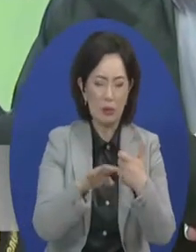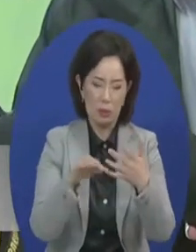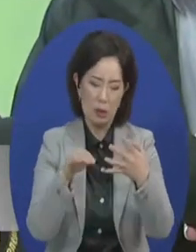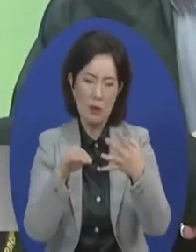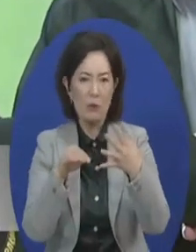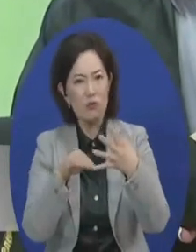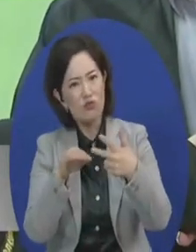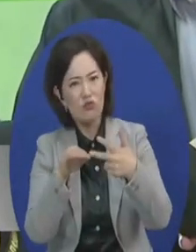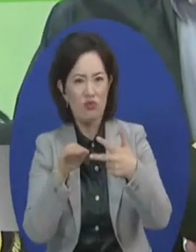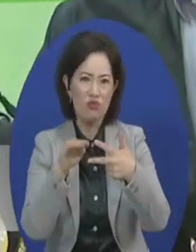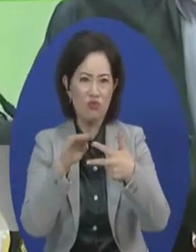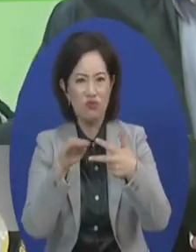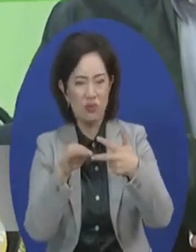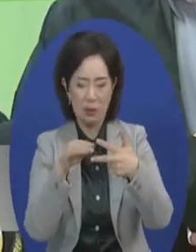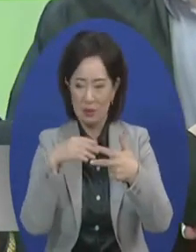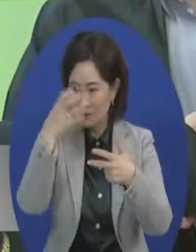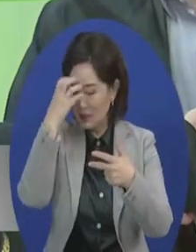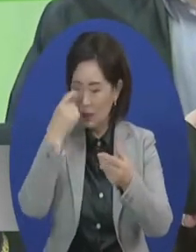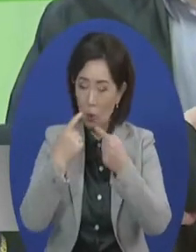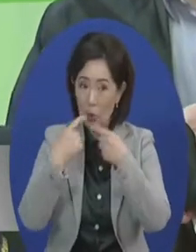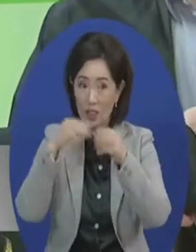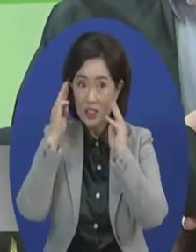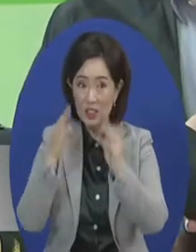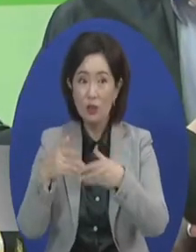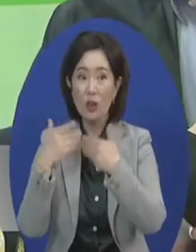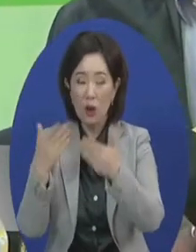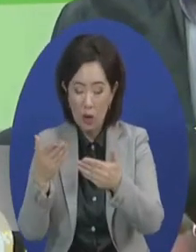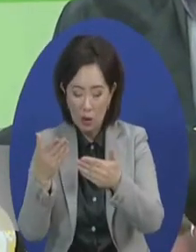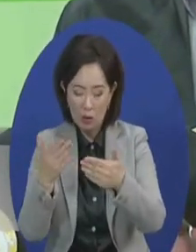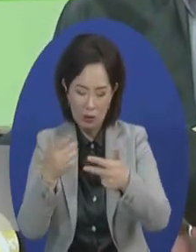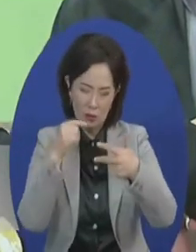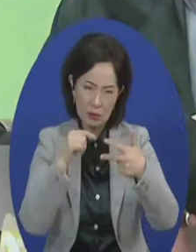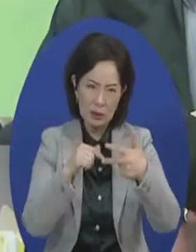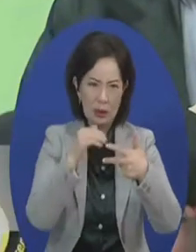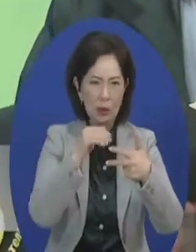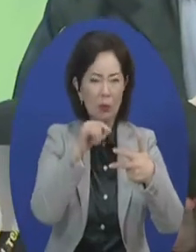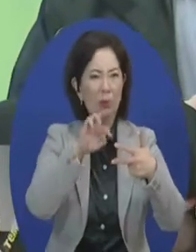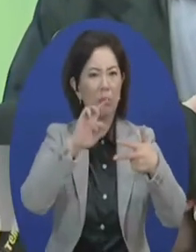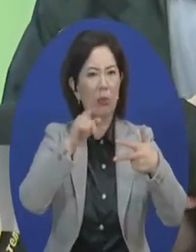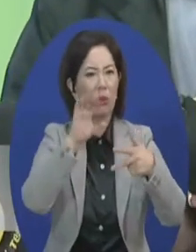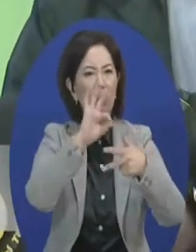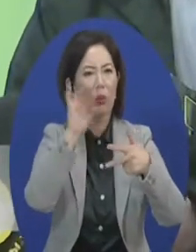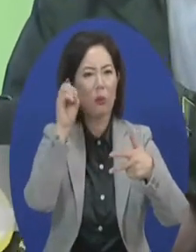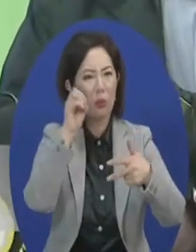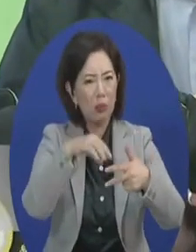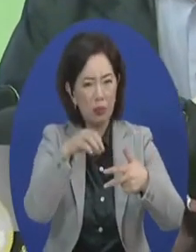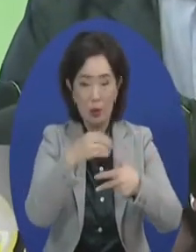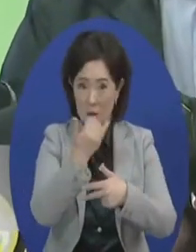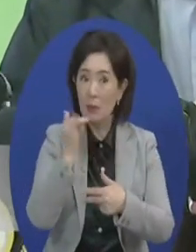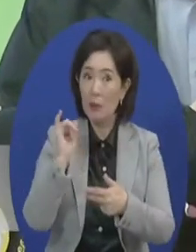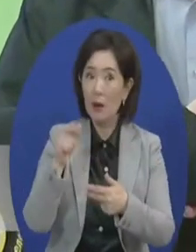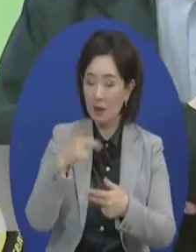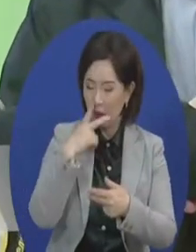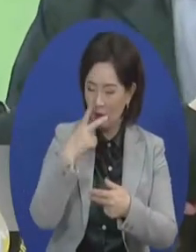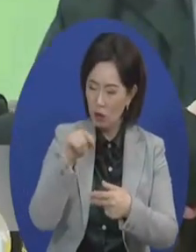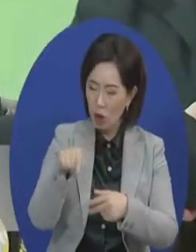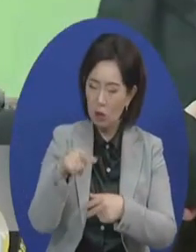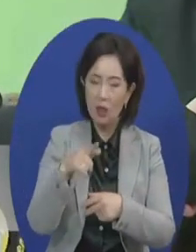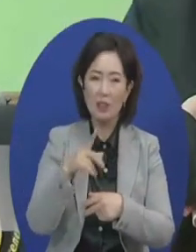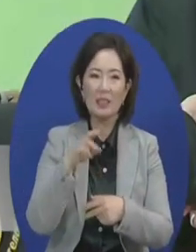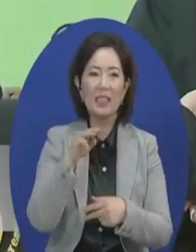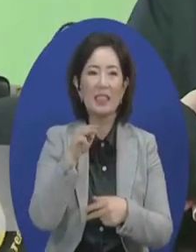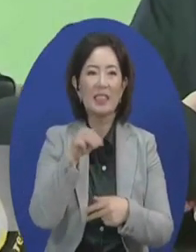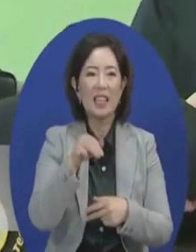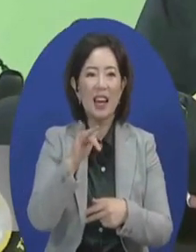чатад яг засгийн газрын одоо хуралдаан дээр гарсан асуудал нь өөр бол бууцах тохиолдол байдаг. А энэ удаагийн энэ